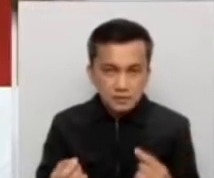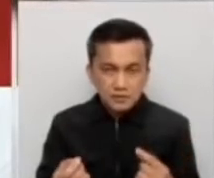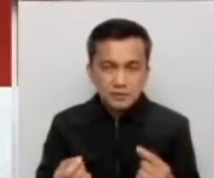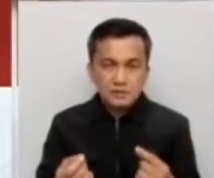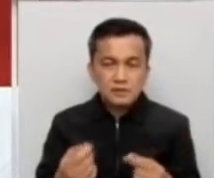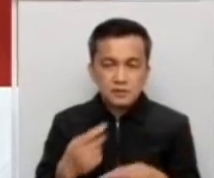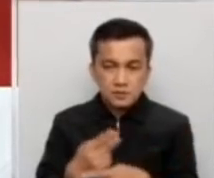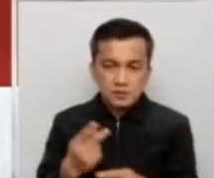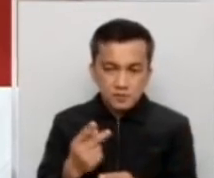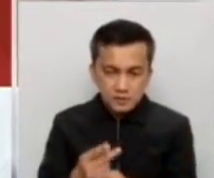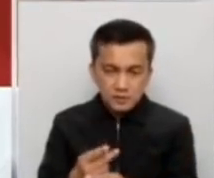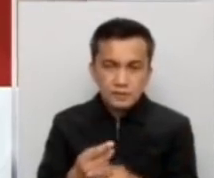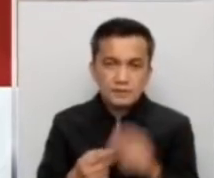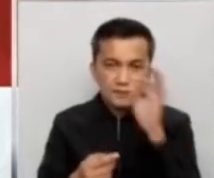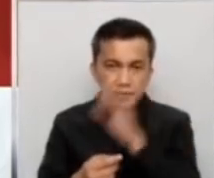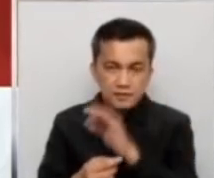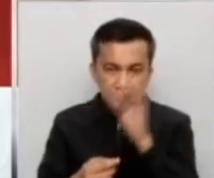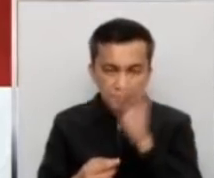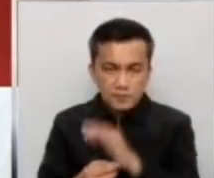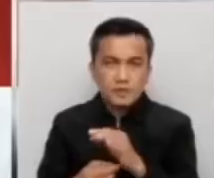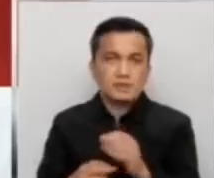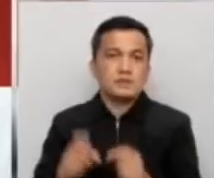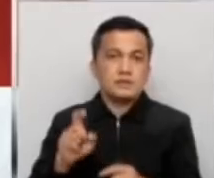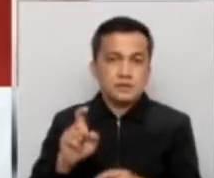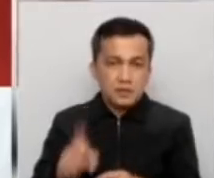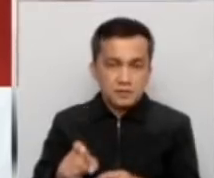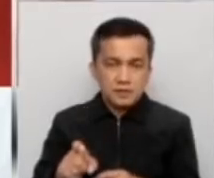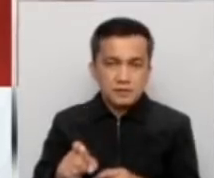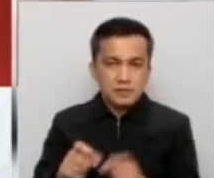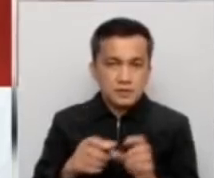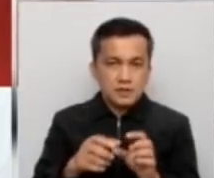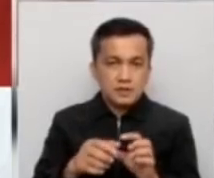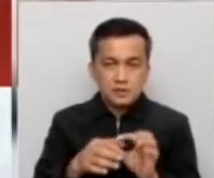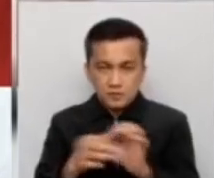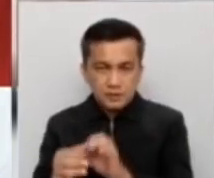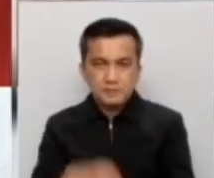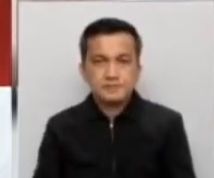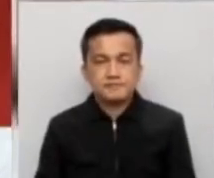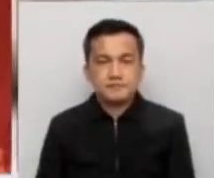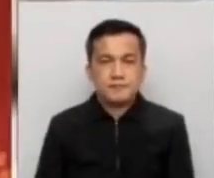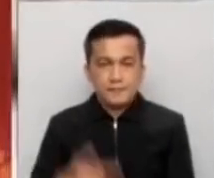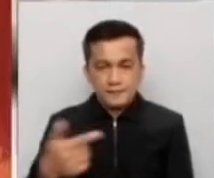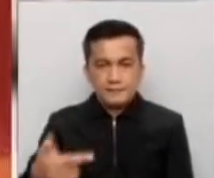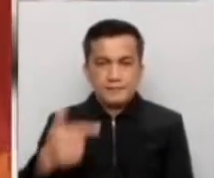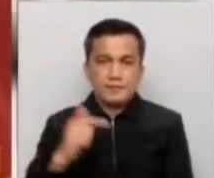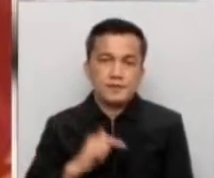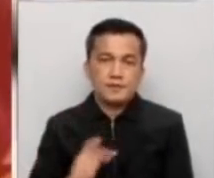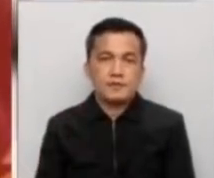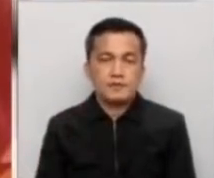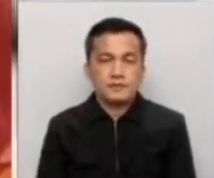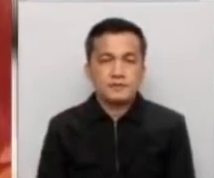Pilipino ay dapat nating katigan. Rafi Tima, nakatutok 24 oras.